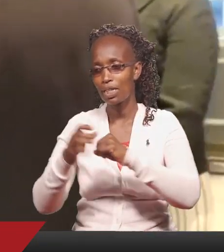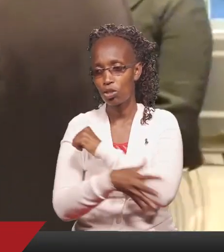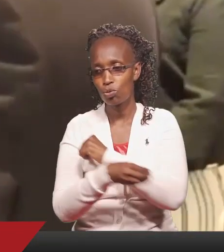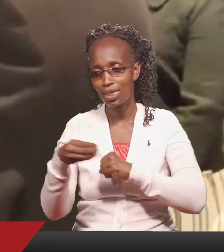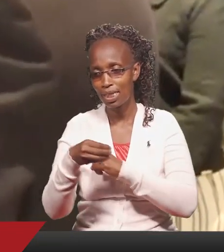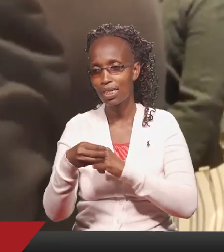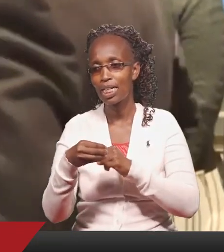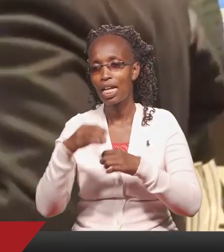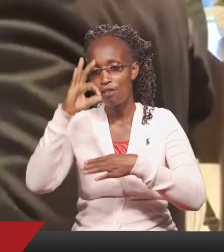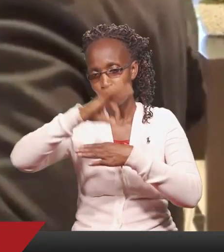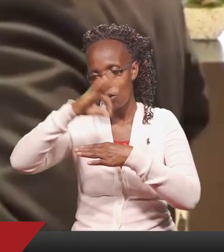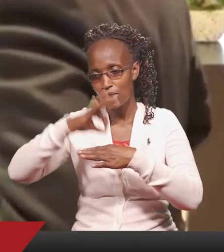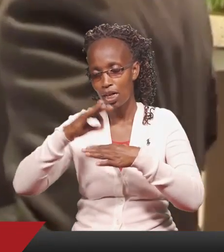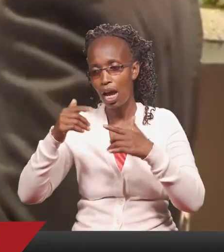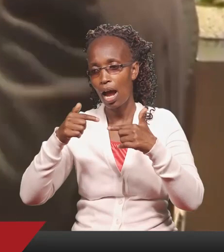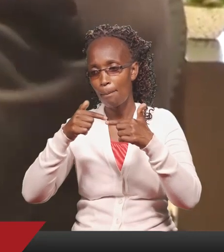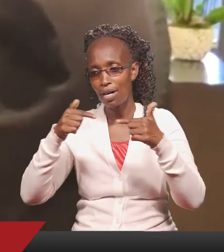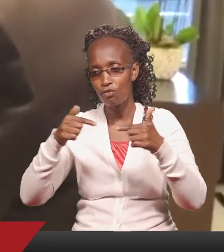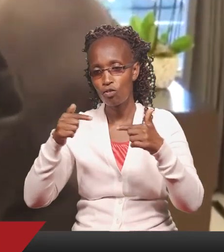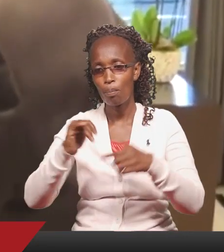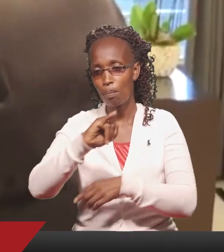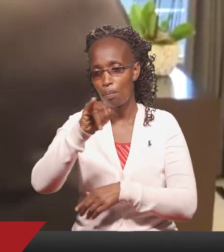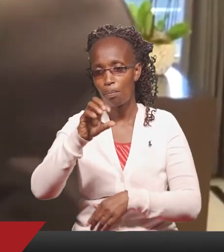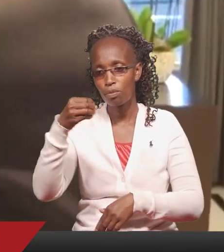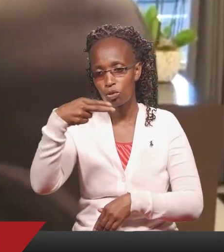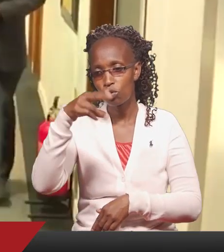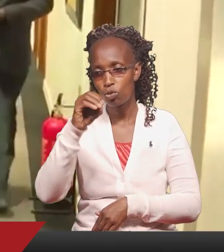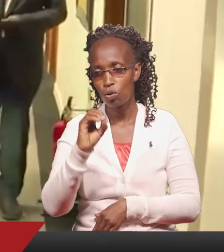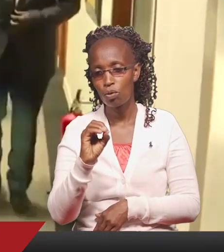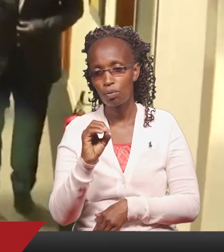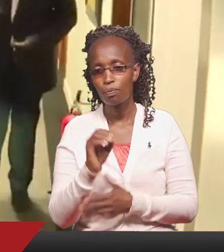kura, ijapokuwa tu wapinzani wake wazue fujo.